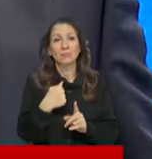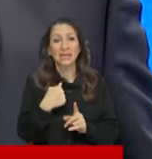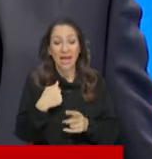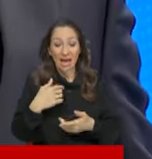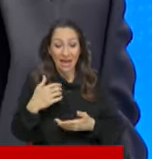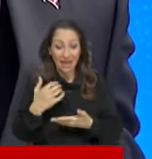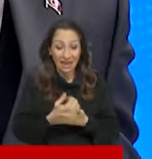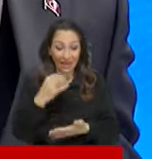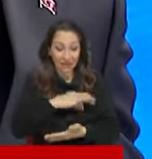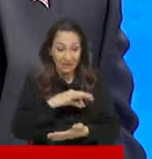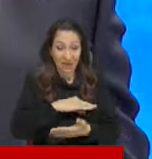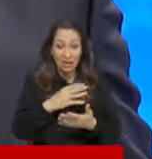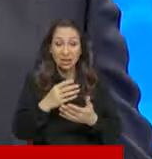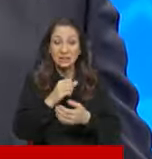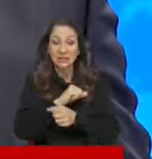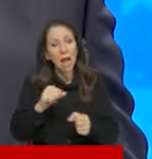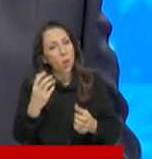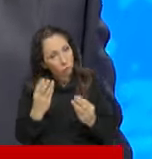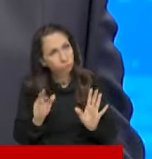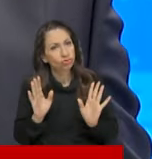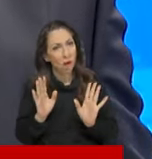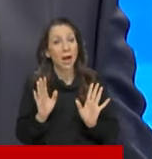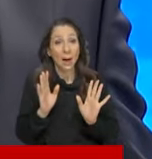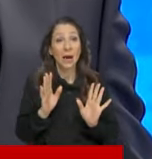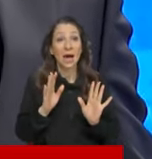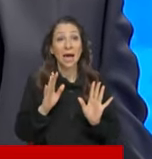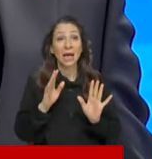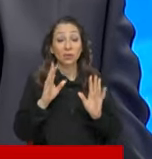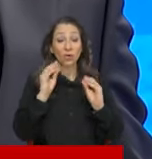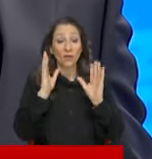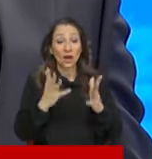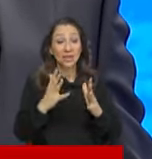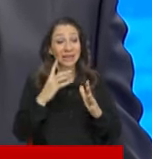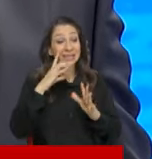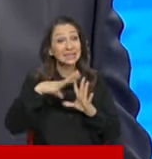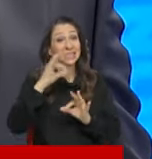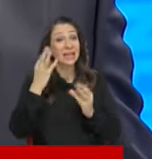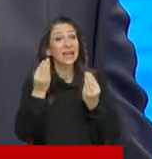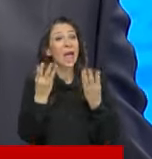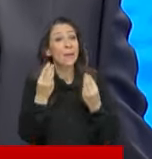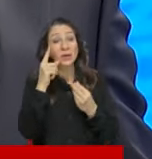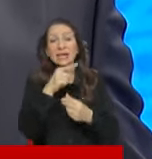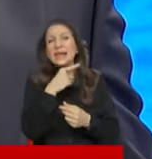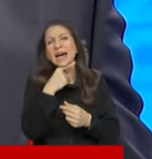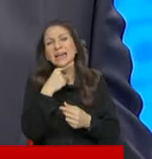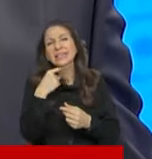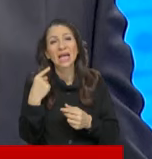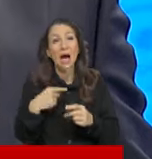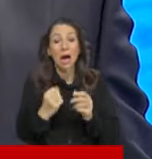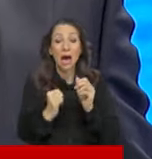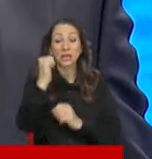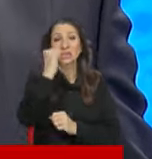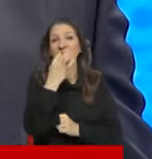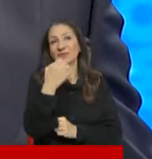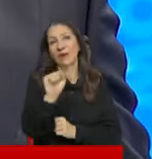kazanımları kaybettirecek yi olacaktır Ama yapısal yoğunluk olaraktan nüfus yoğunluğu olaraktan kesinlikle artışa